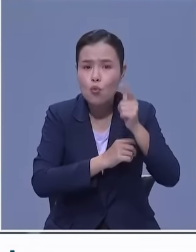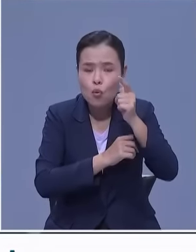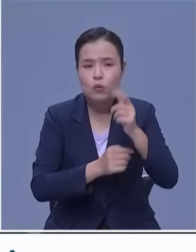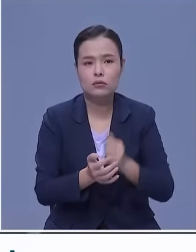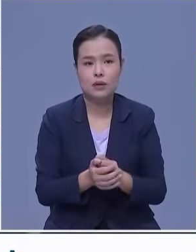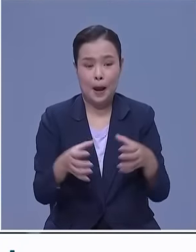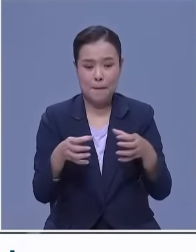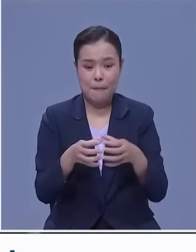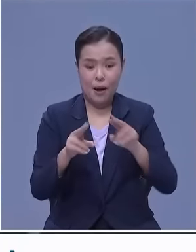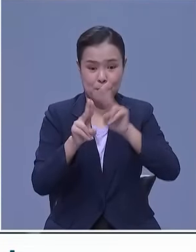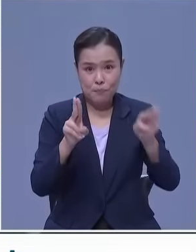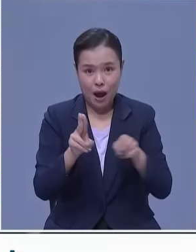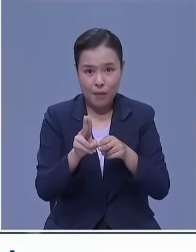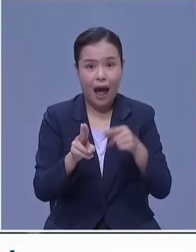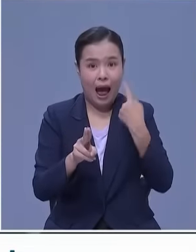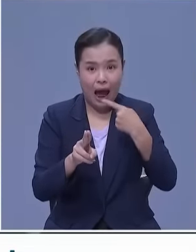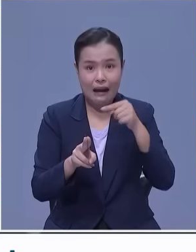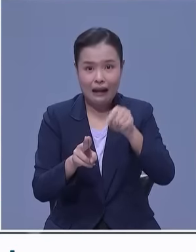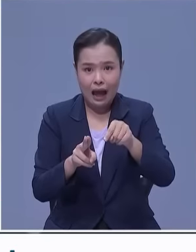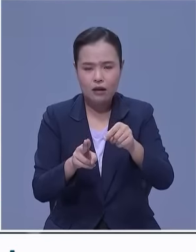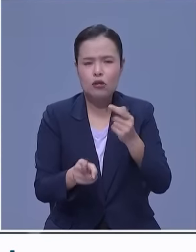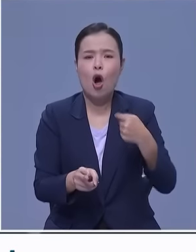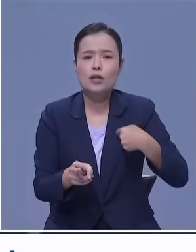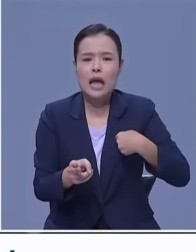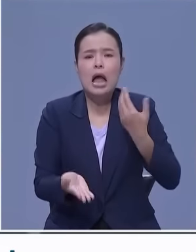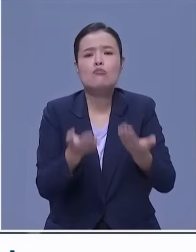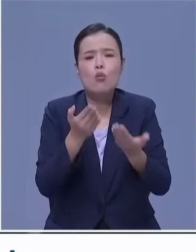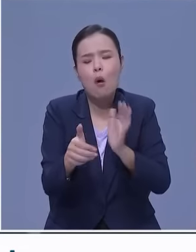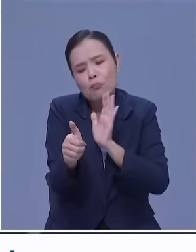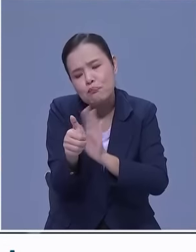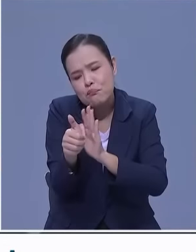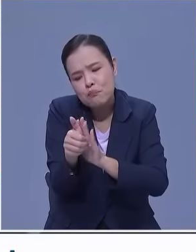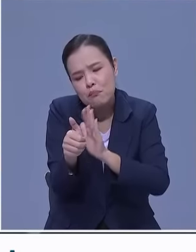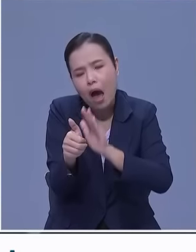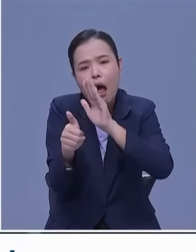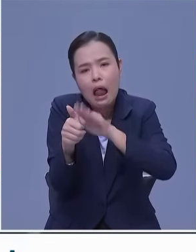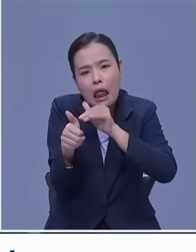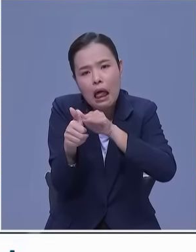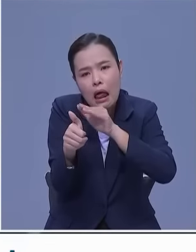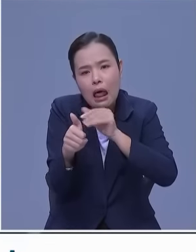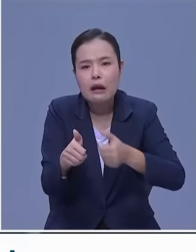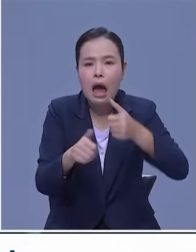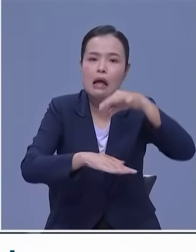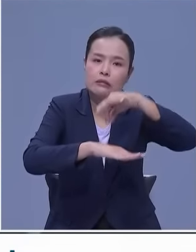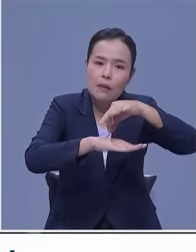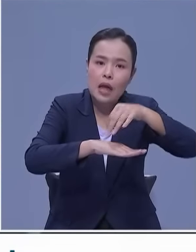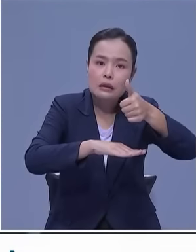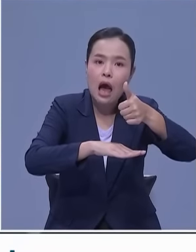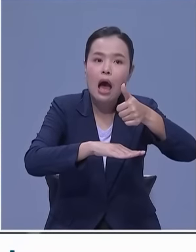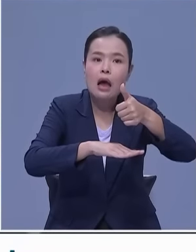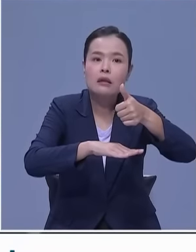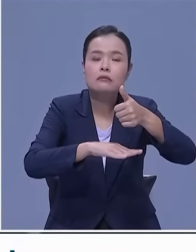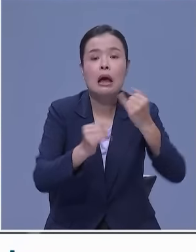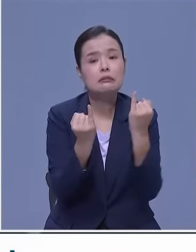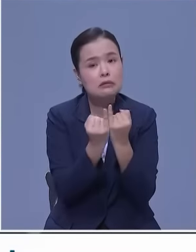ที่พรรคเนี้ยใครจะไปอยู่ก็ต้องตามใจลุงเอาใจลุงถึงจะได้ตำแหน่งได้ยศได้เป็นแถวหน้าของพร